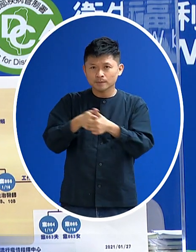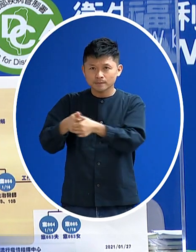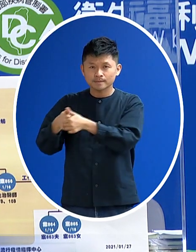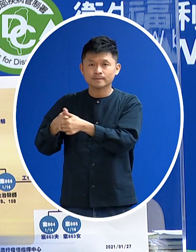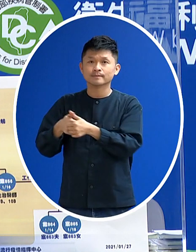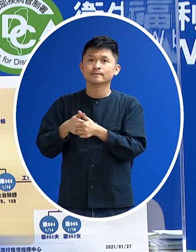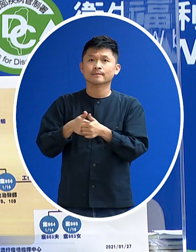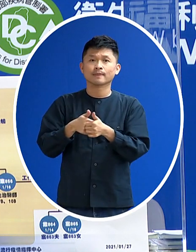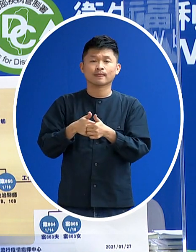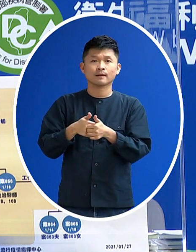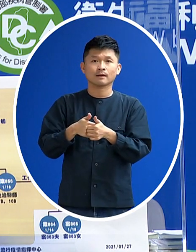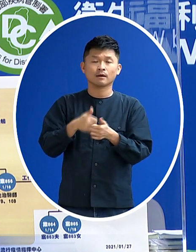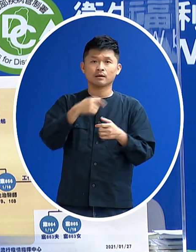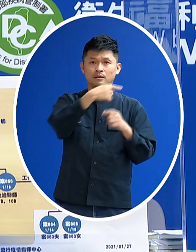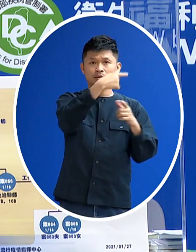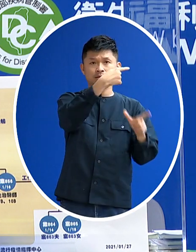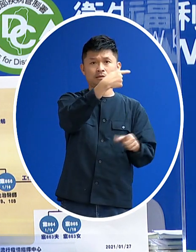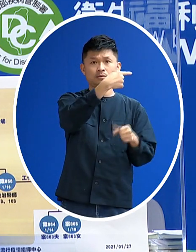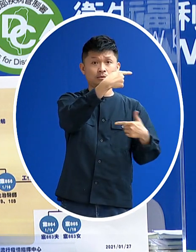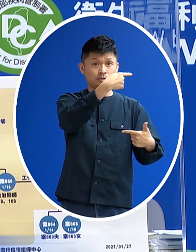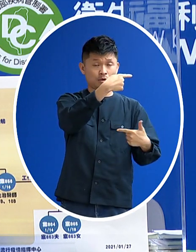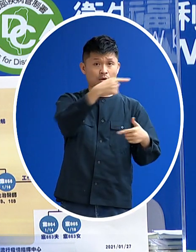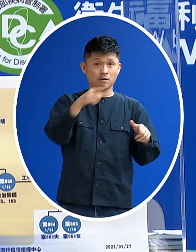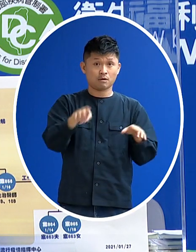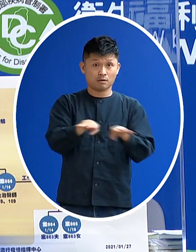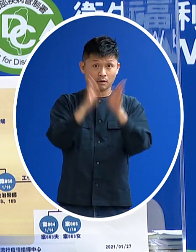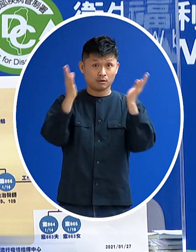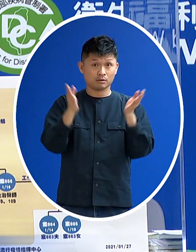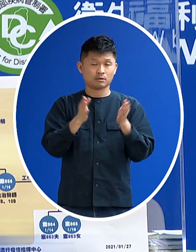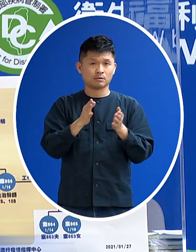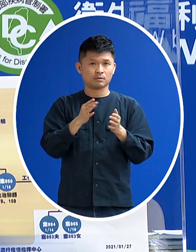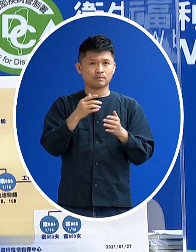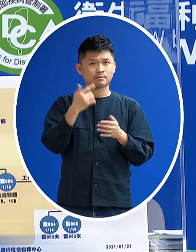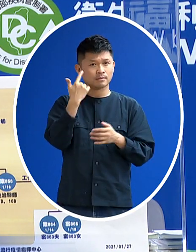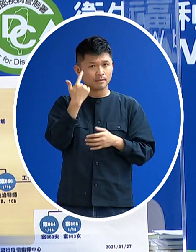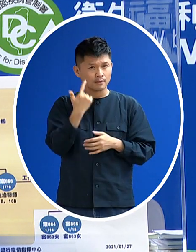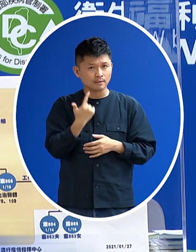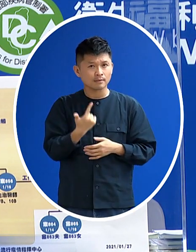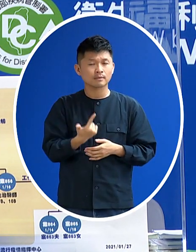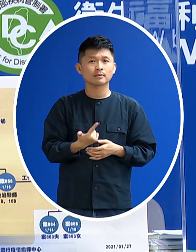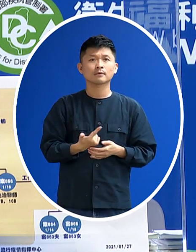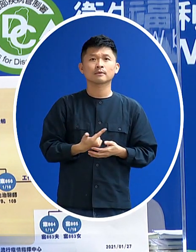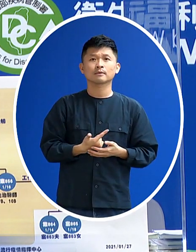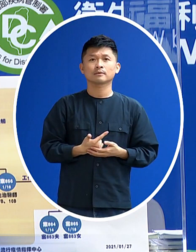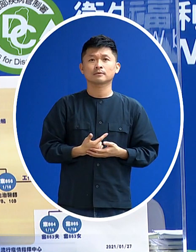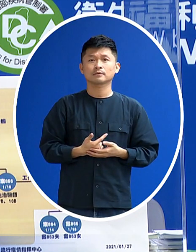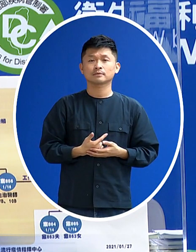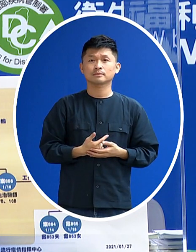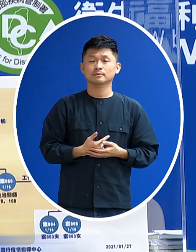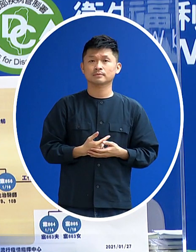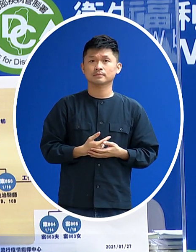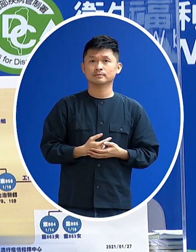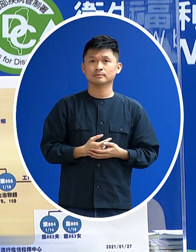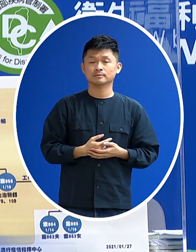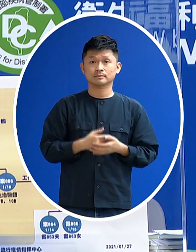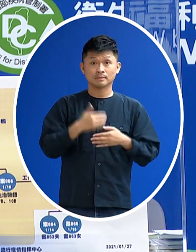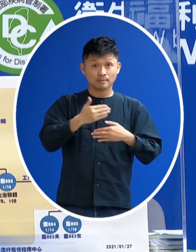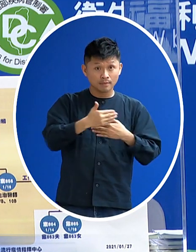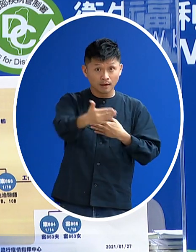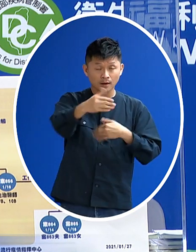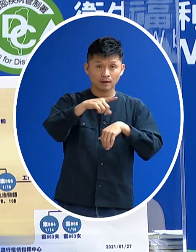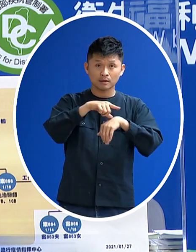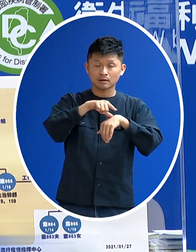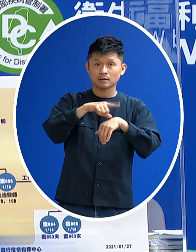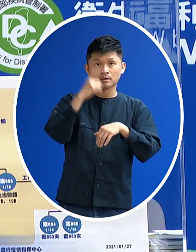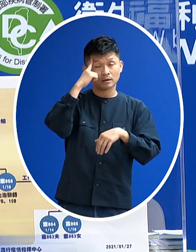续续，因为他从1月6号开始框起，所以陆陆续续就会有这些。就是到我们这个隔离已经超